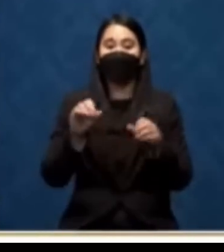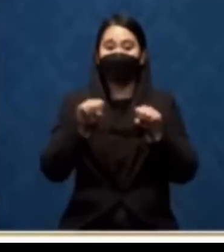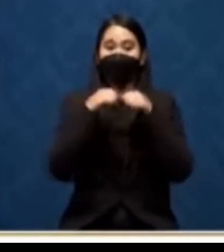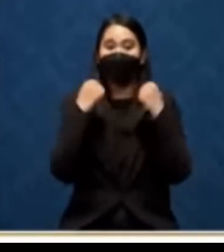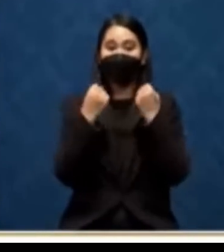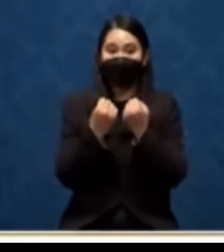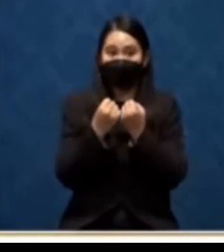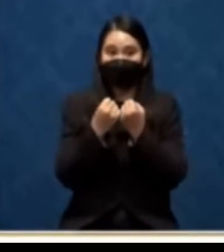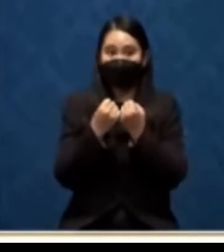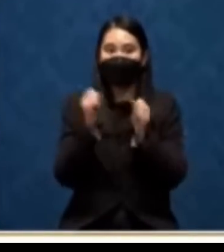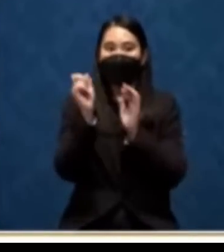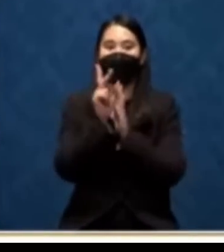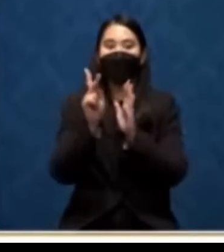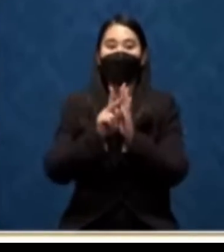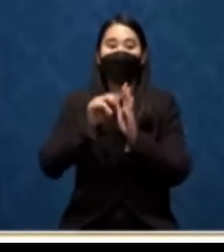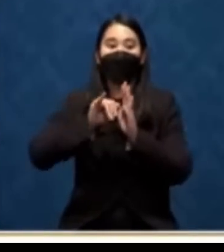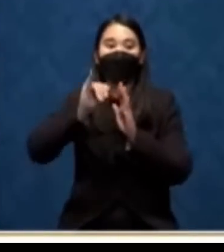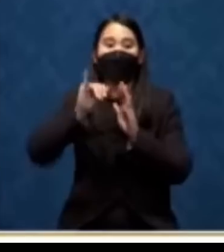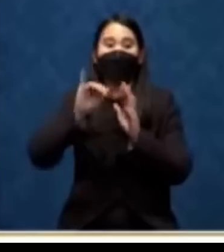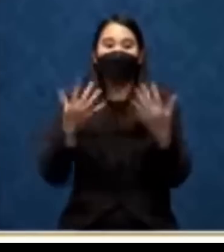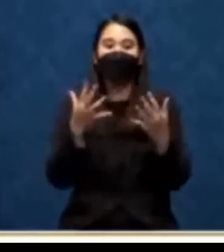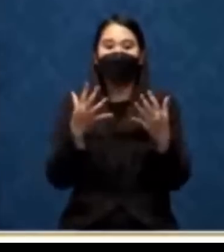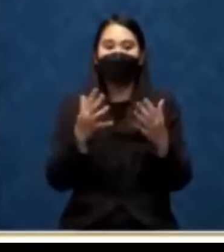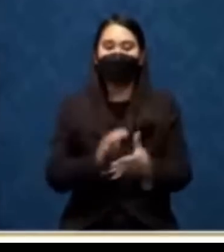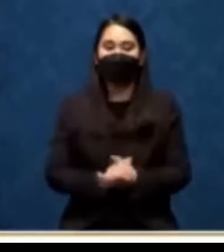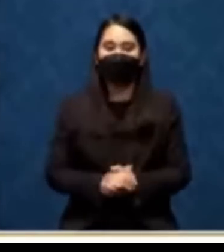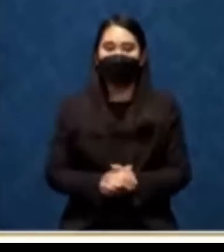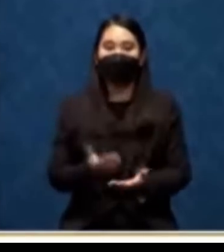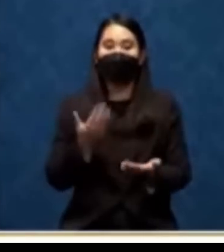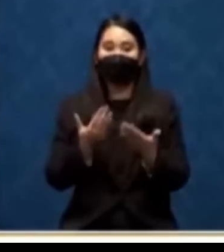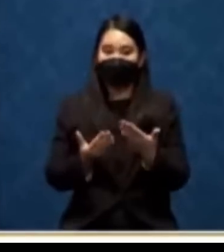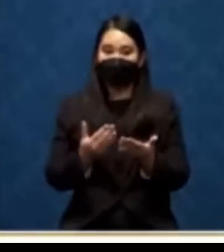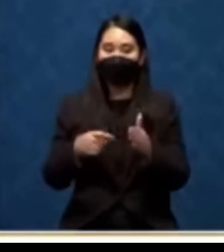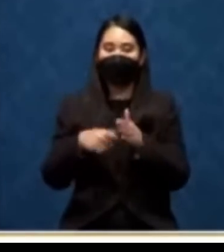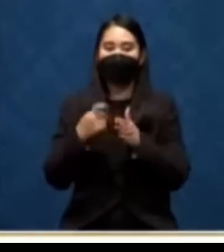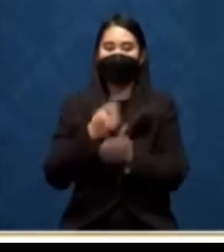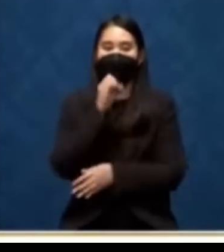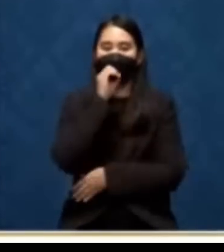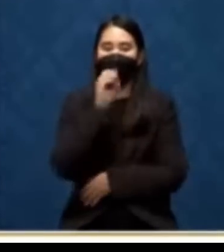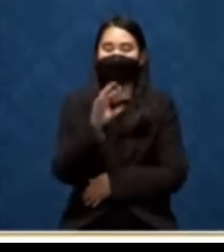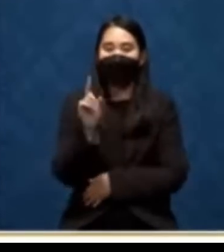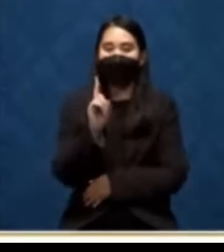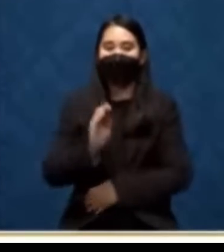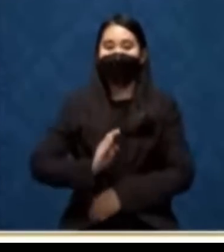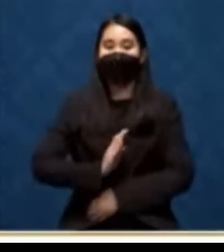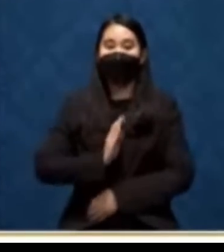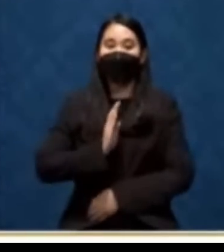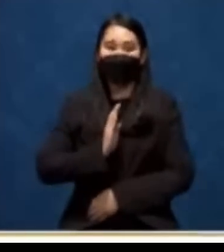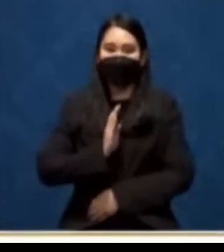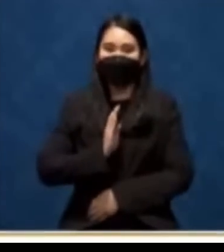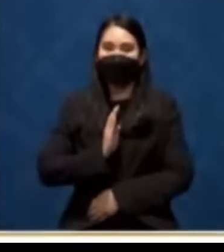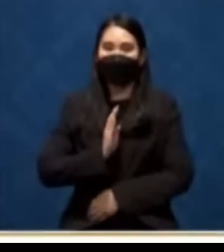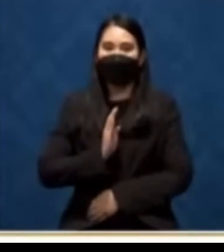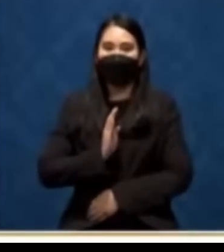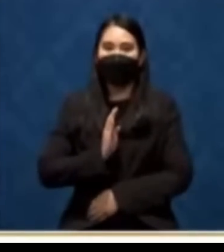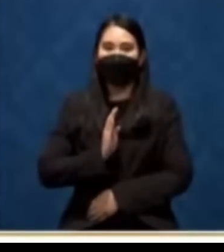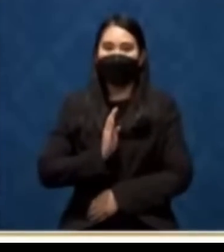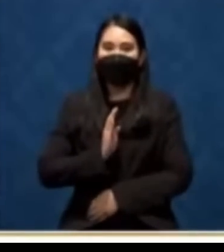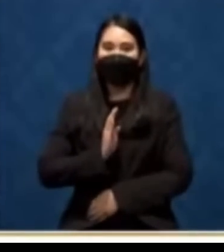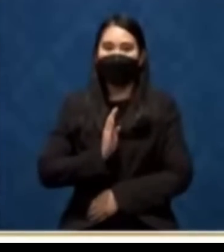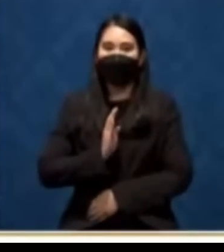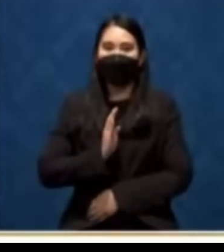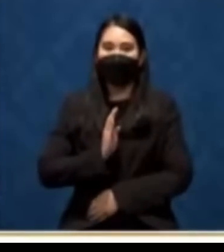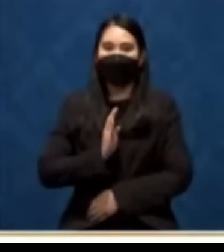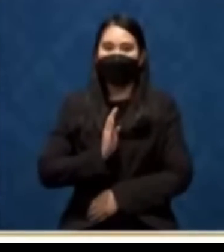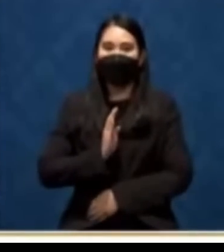ปิดอย่างถูกกฎหมายหรืออ้างว่าได้รับเกียรติให้เข้าไปเยือนในวังด้วยการ